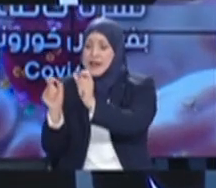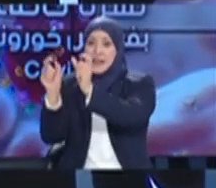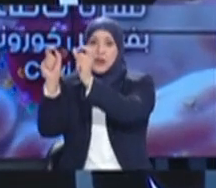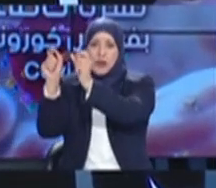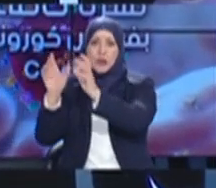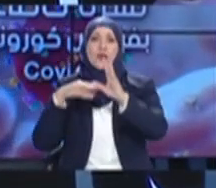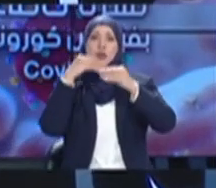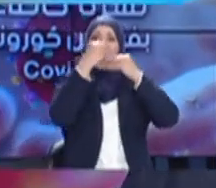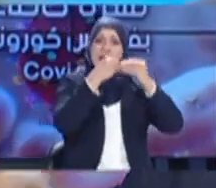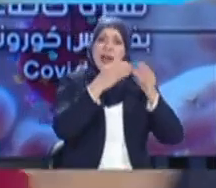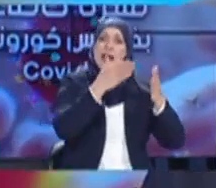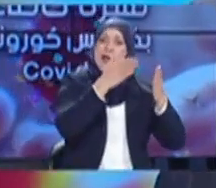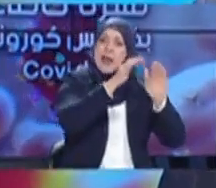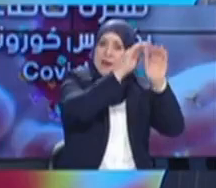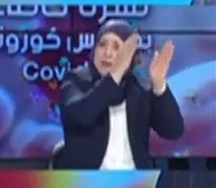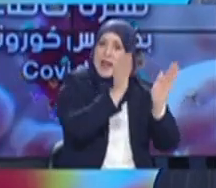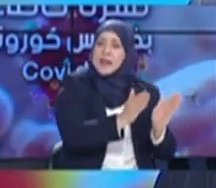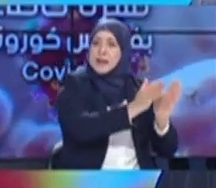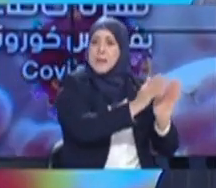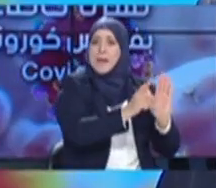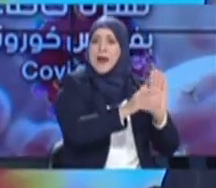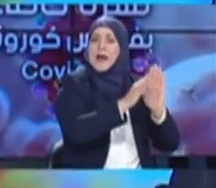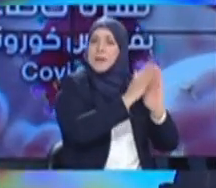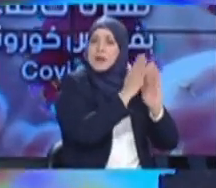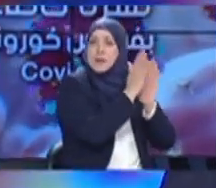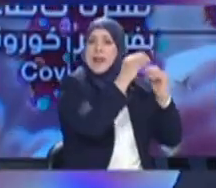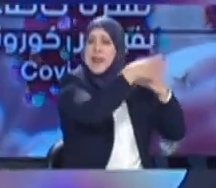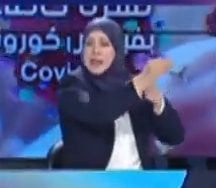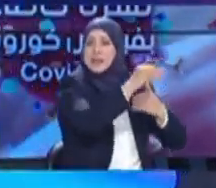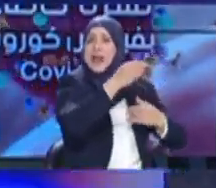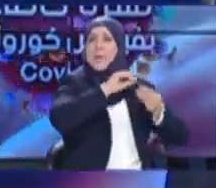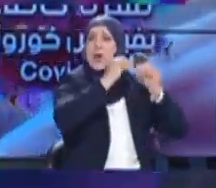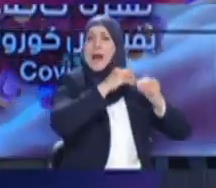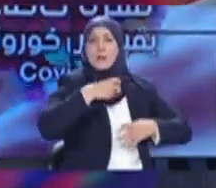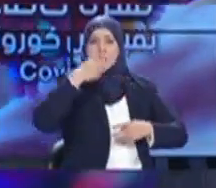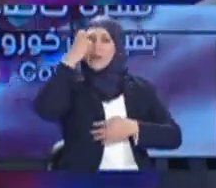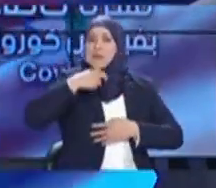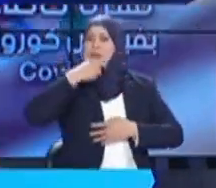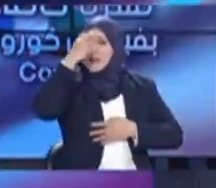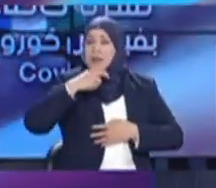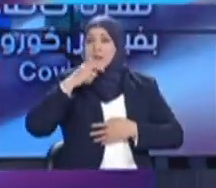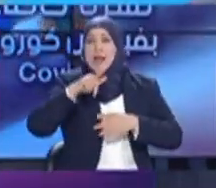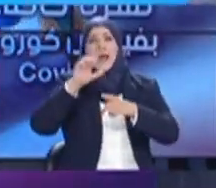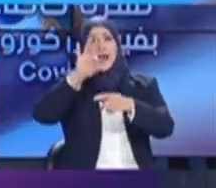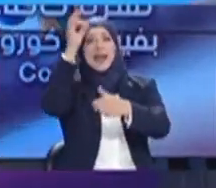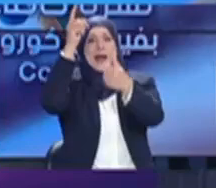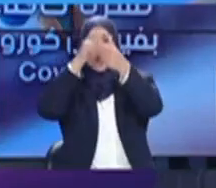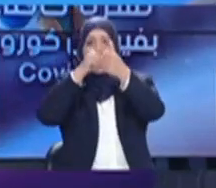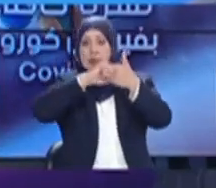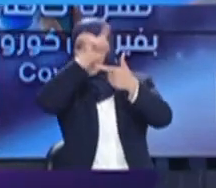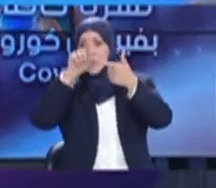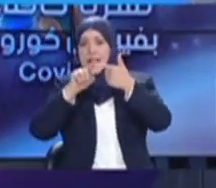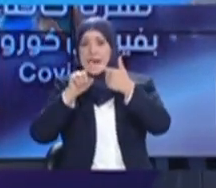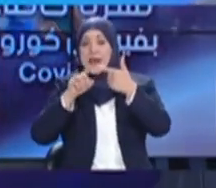فروشات عادية، نعملوا عزل في القسم نتاع الأمراض التنفسية ونخليوا. هذا كانت الخيار الأولاني، والخيار